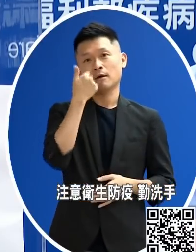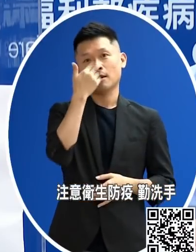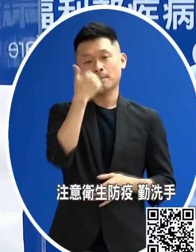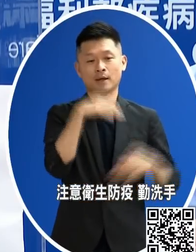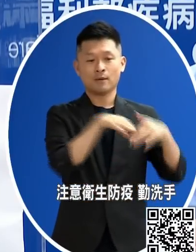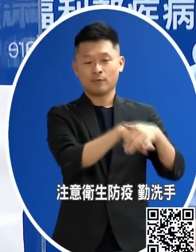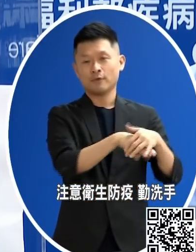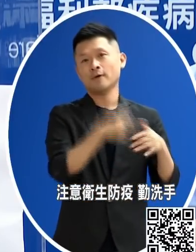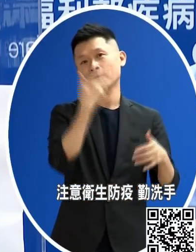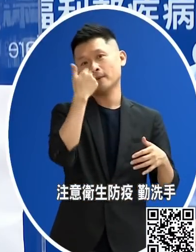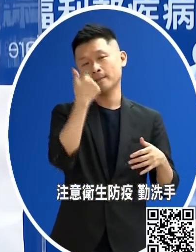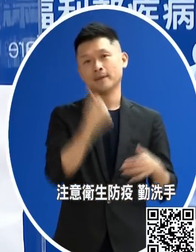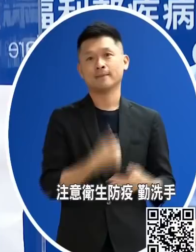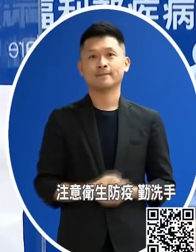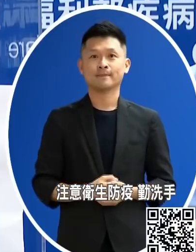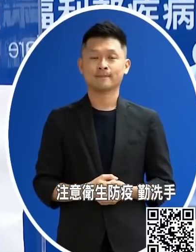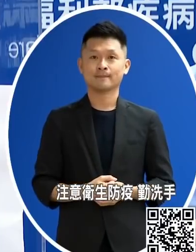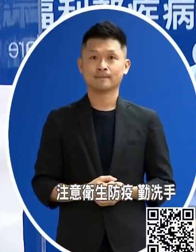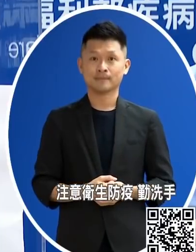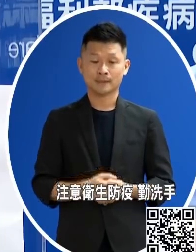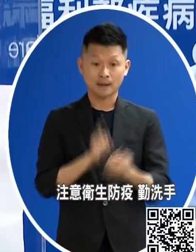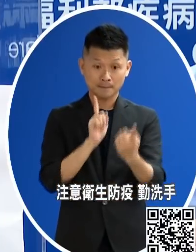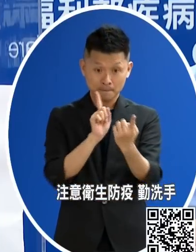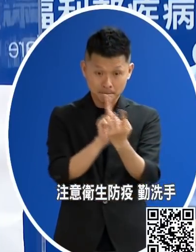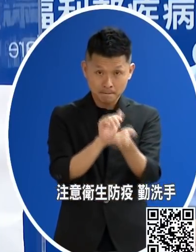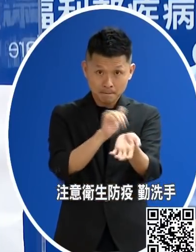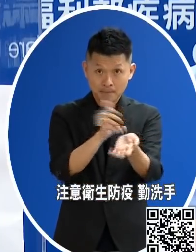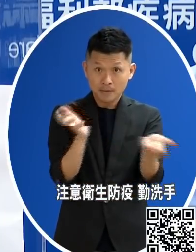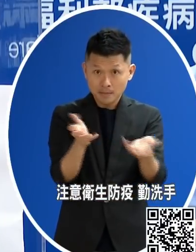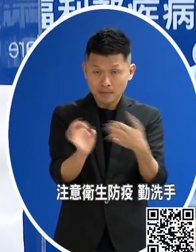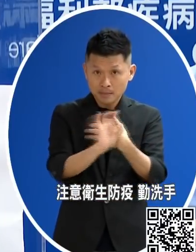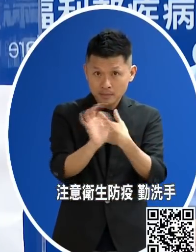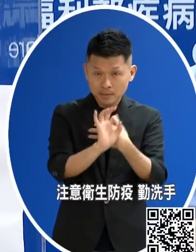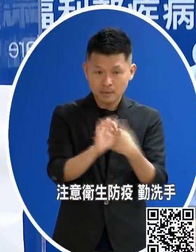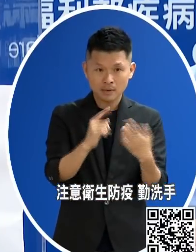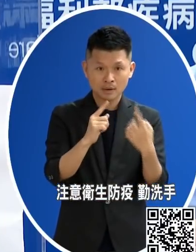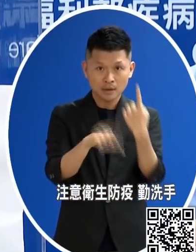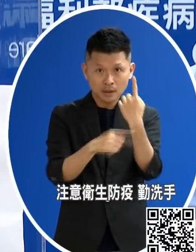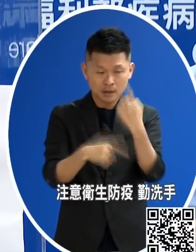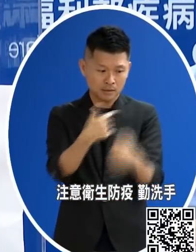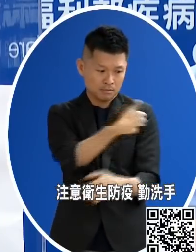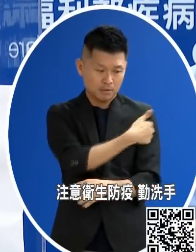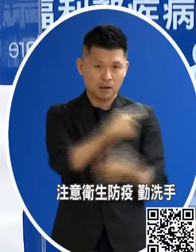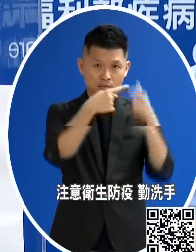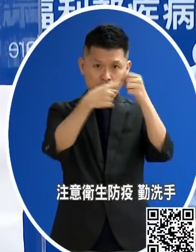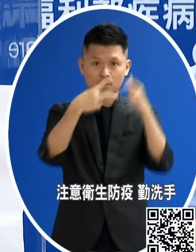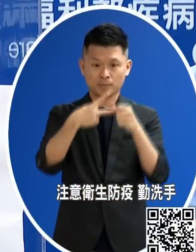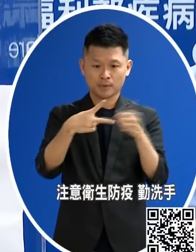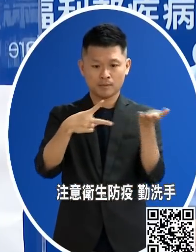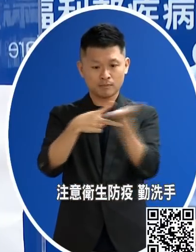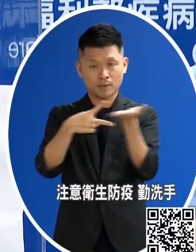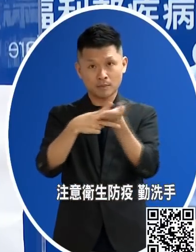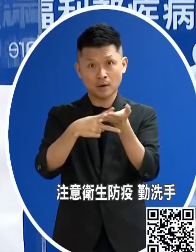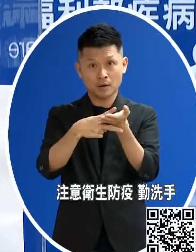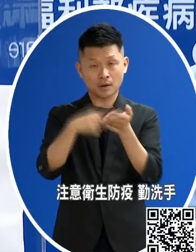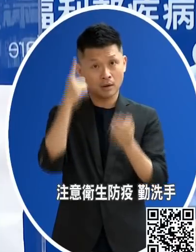较好。那依照临床试验的结果，它每人需要打2剂，2剂间隔是28天以上，那